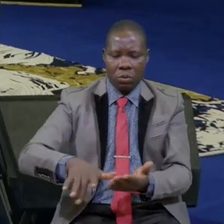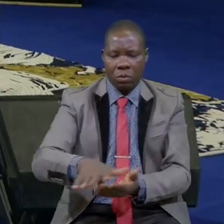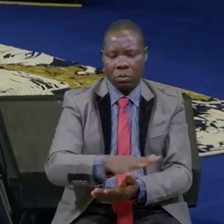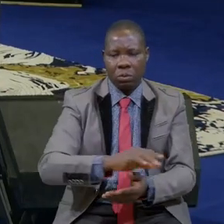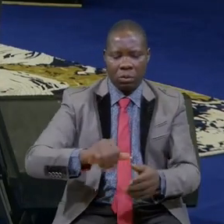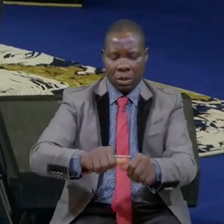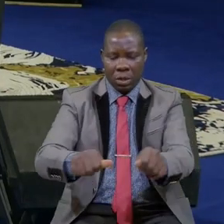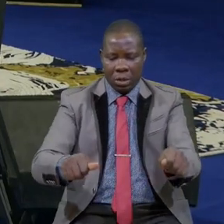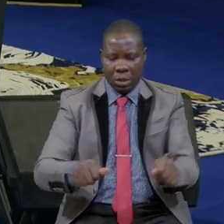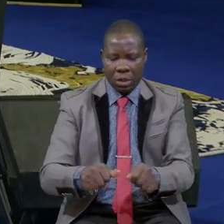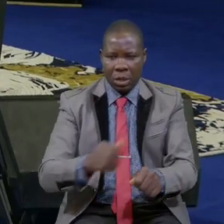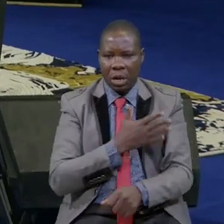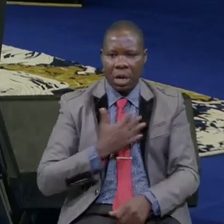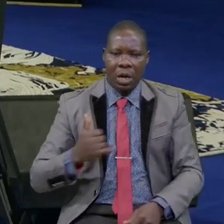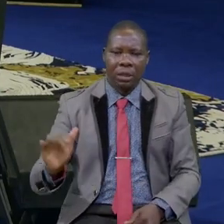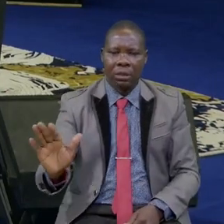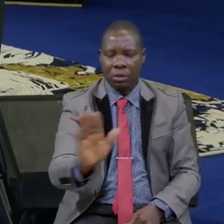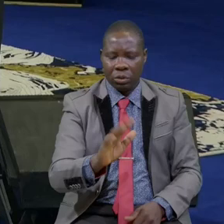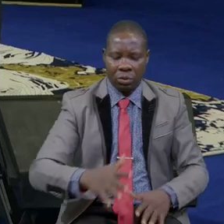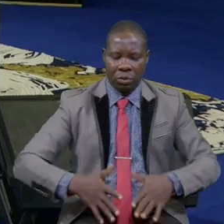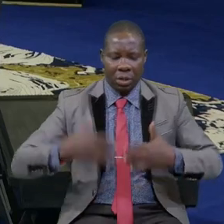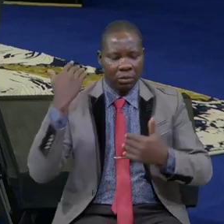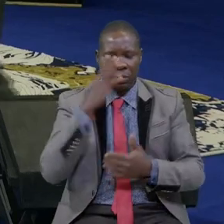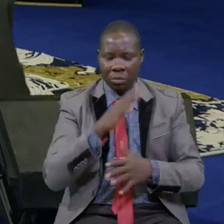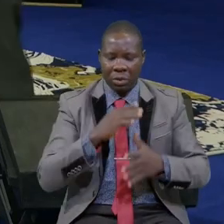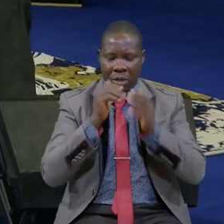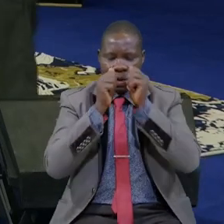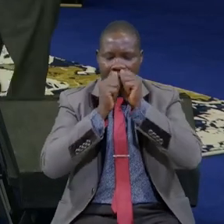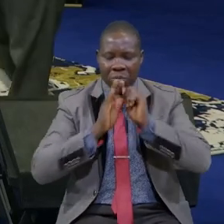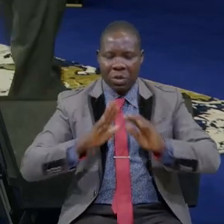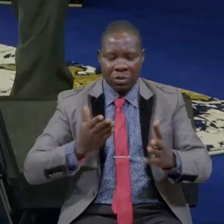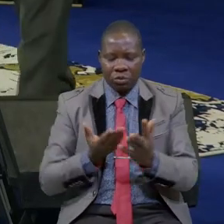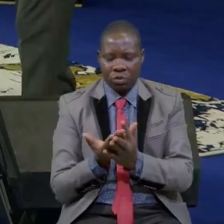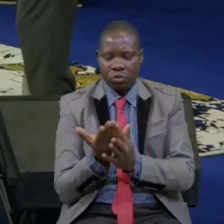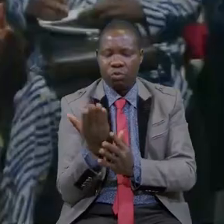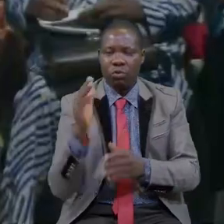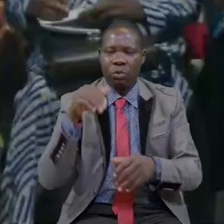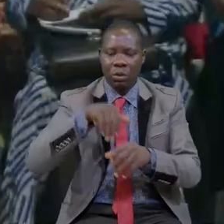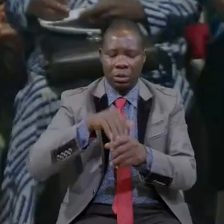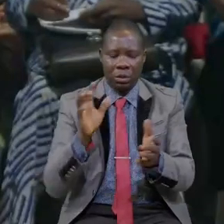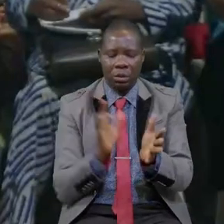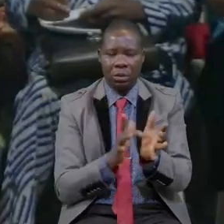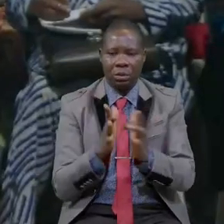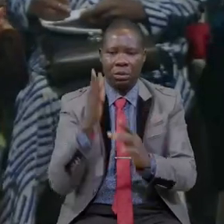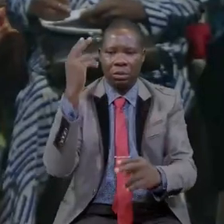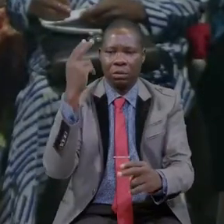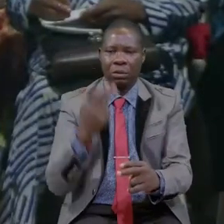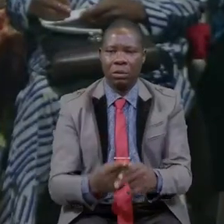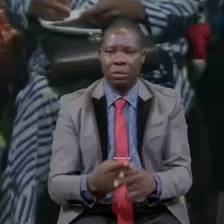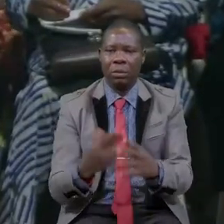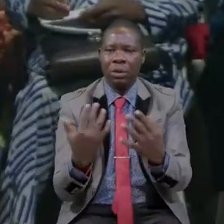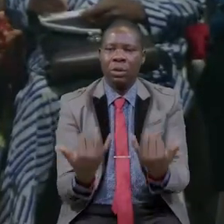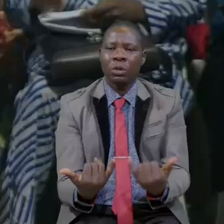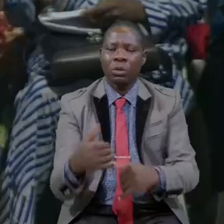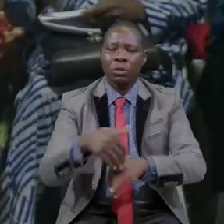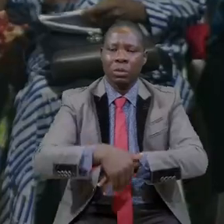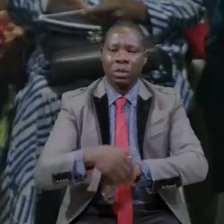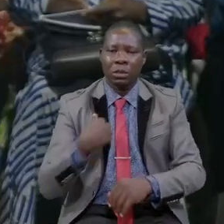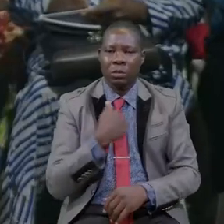vie sera bénie à travers ces éléments au nom de Jésus. Ce soir,